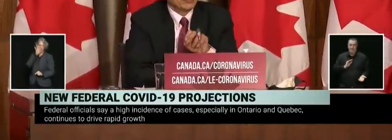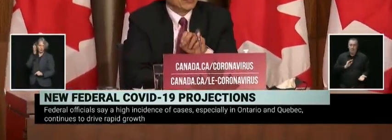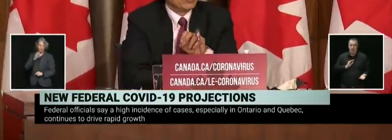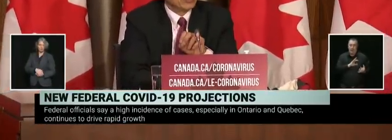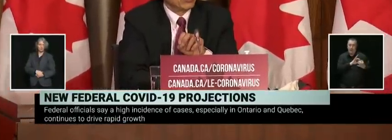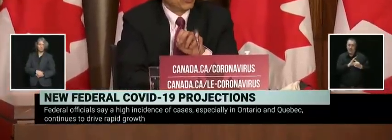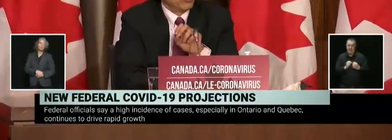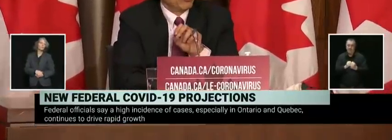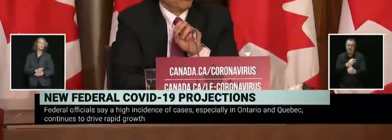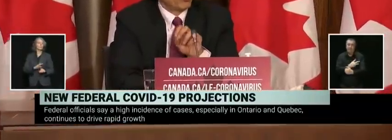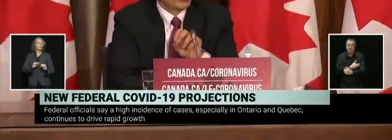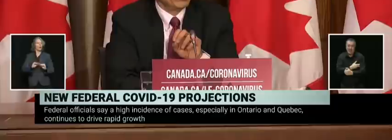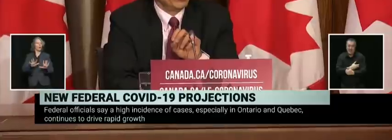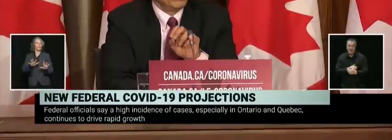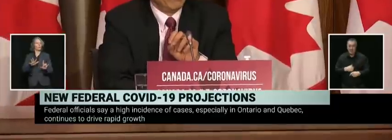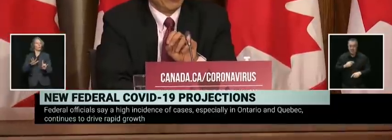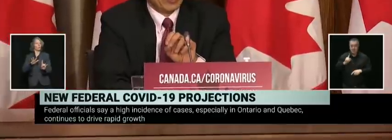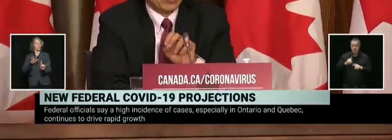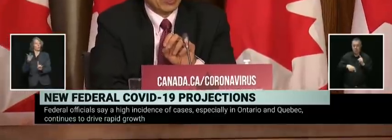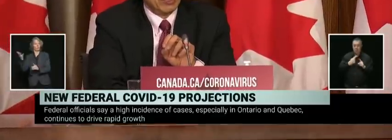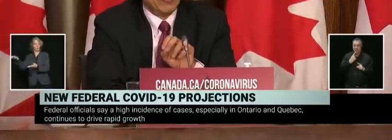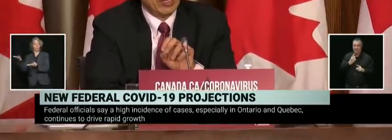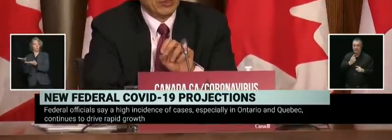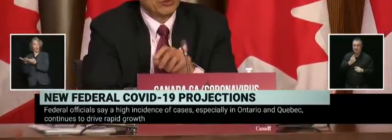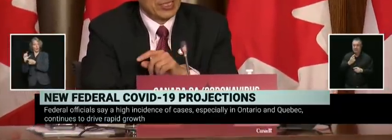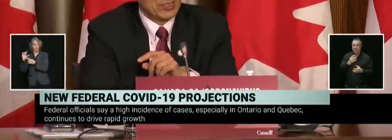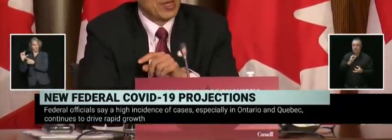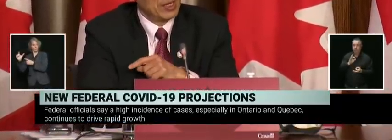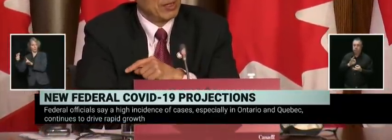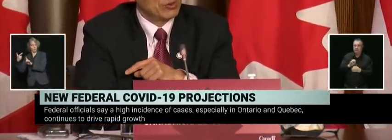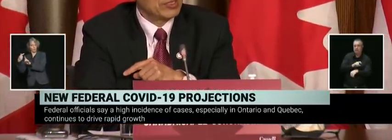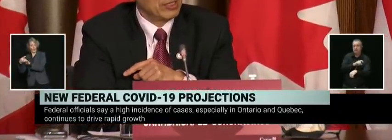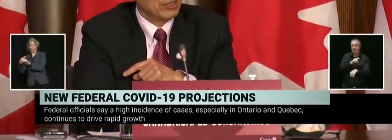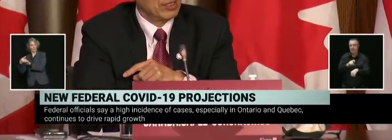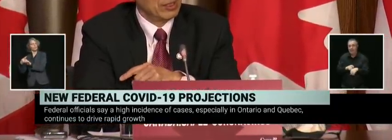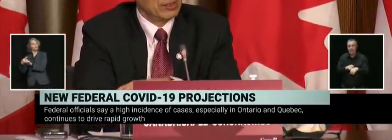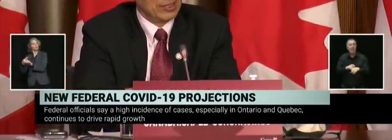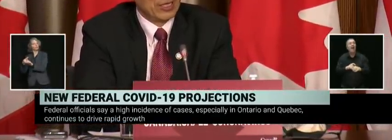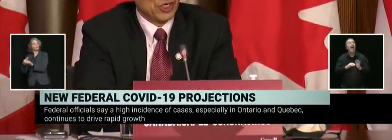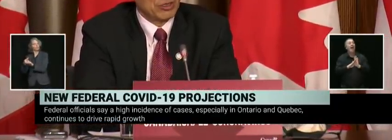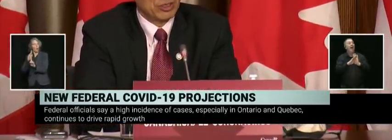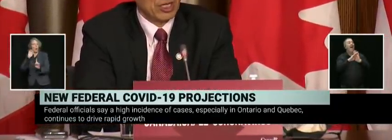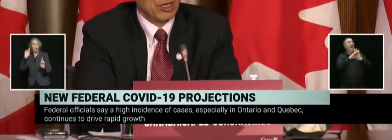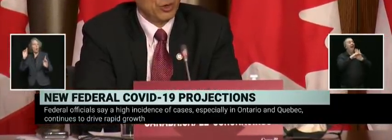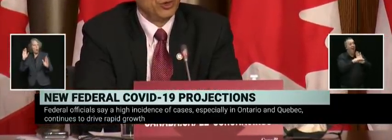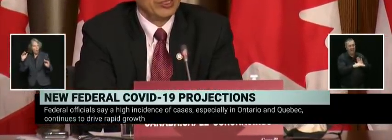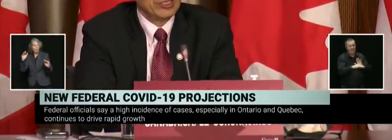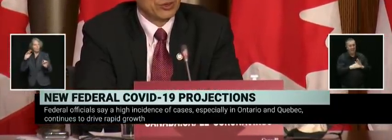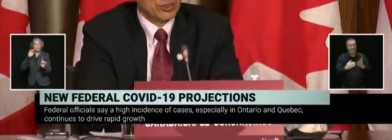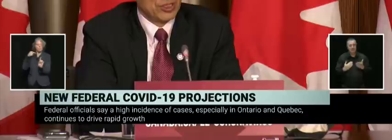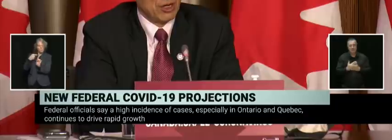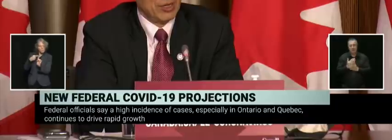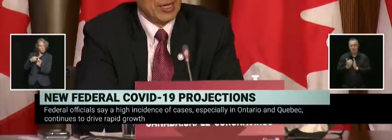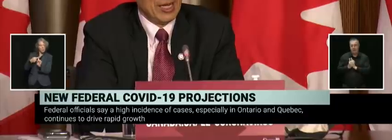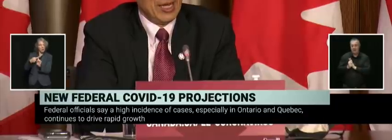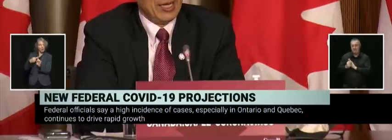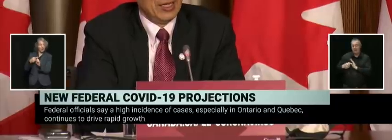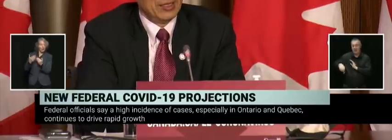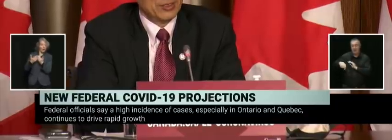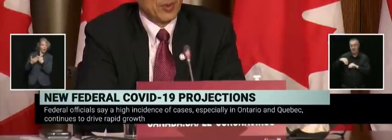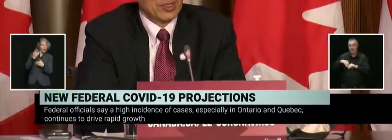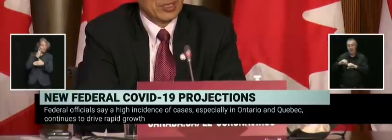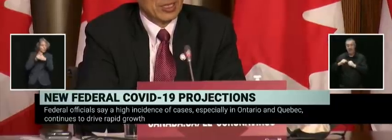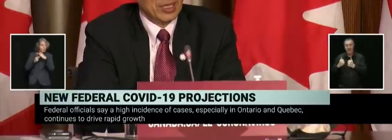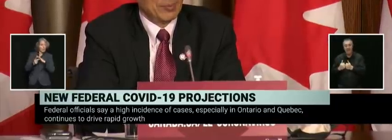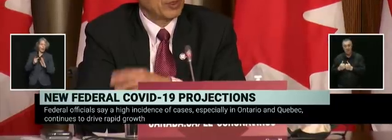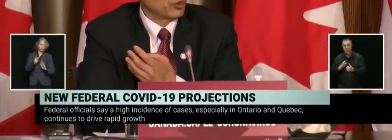une certaine date, on peut voir un effet, parce qu'avec nos experts au sein de l'agence, on a eu des discussions. Et